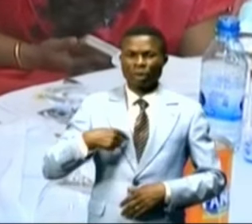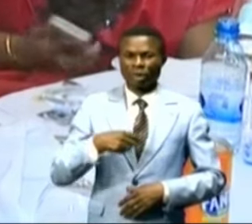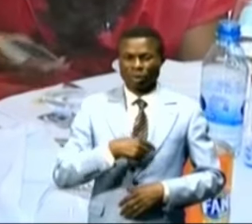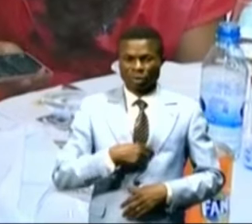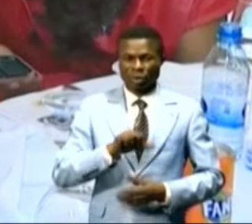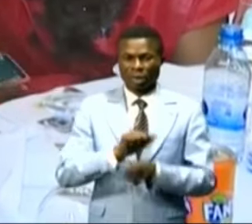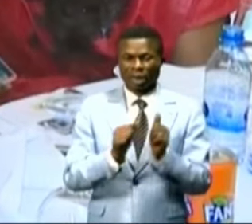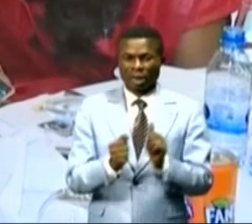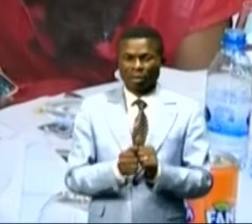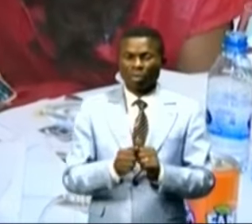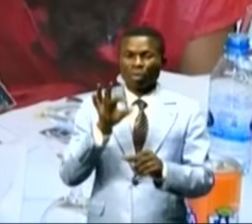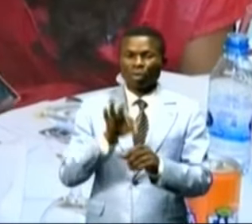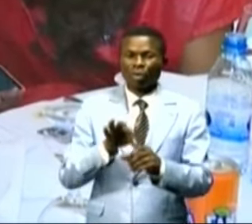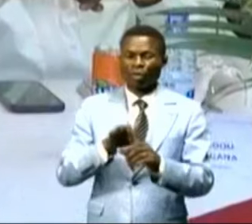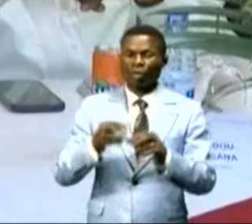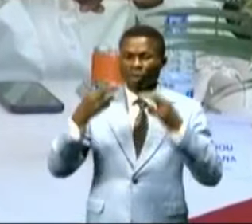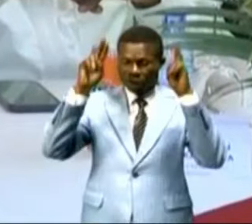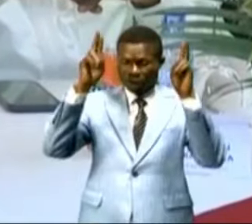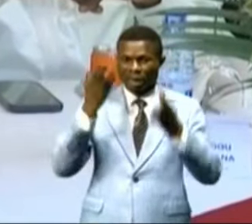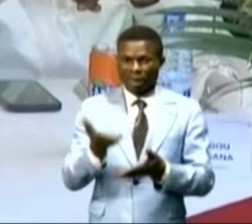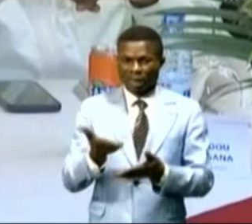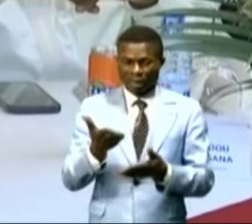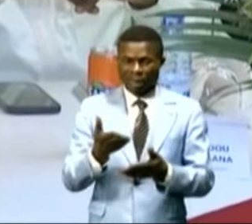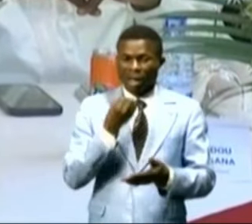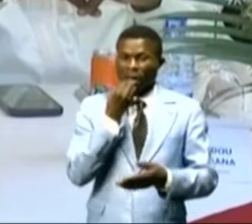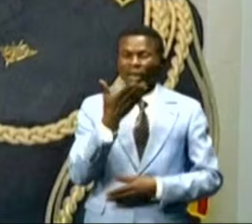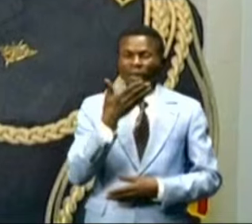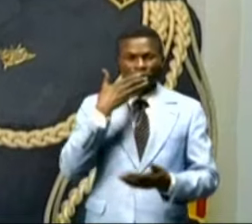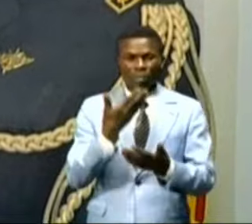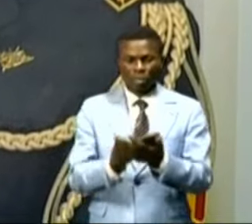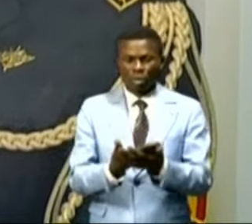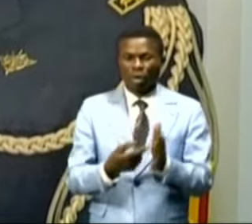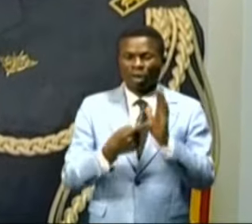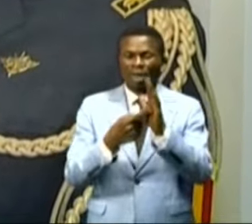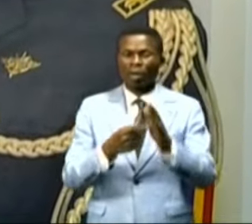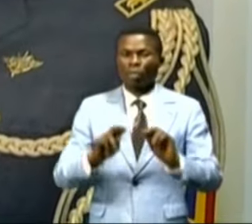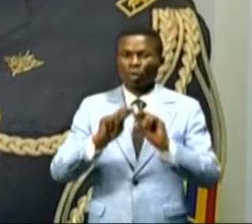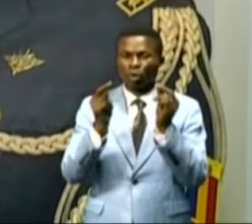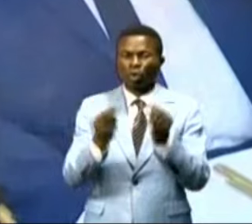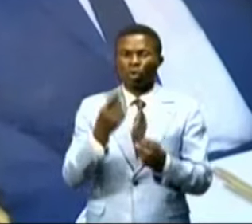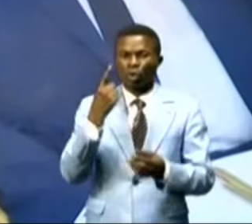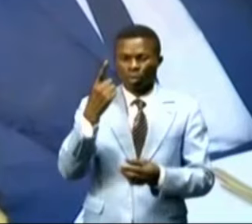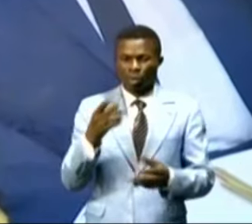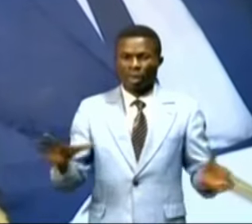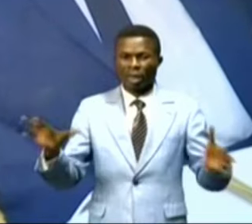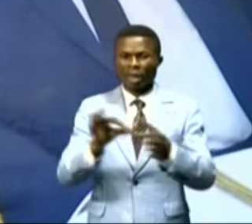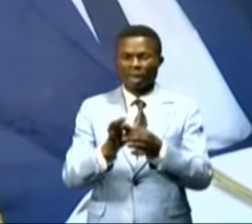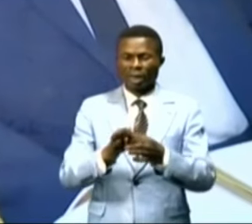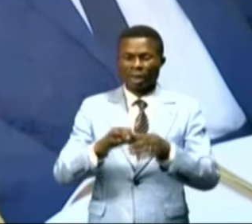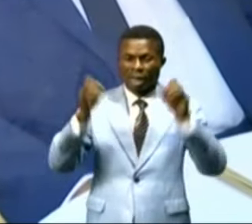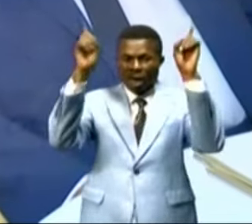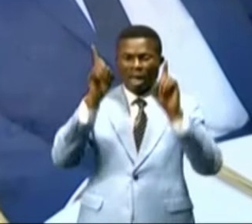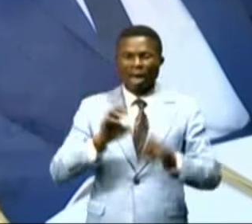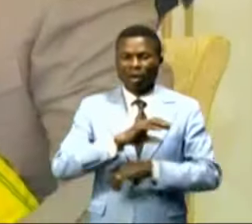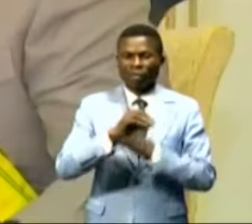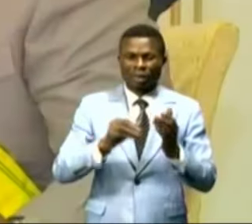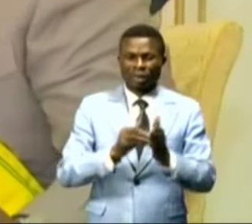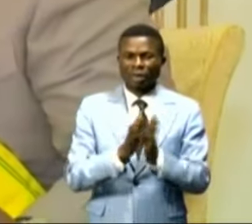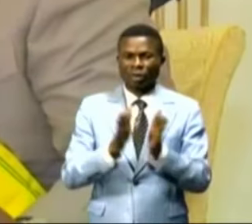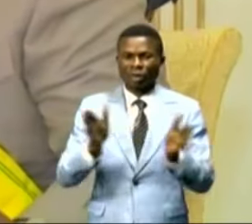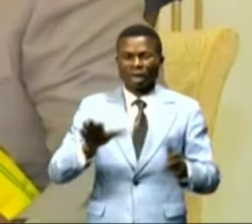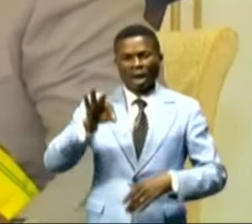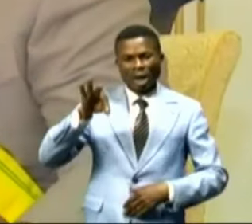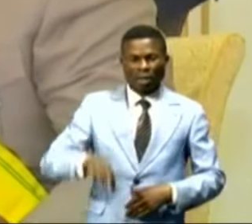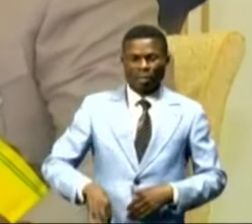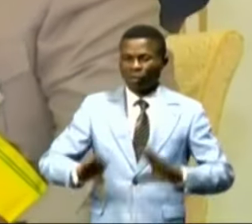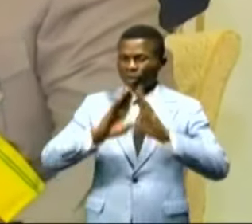transition réussi du Tchad est un bel exemple de solidarité qui doit unir la sous-région d'Afrique centrale pour le bien-être